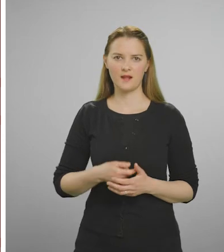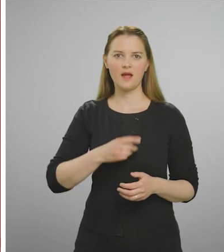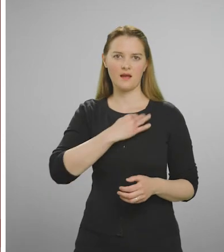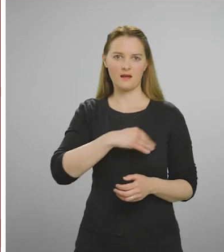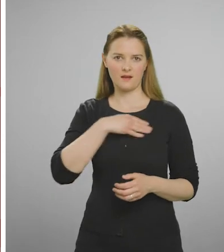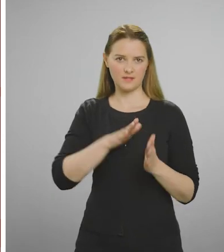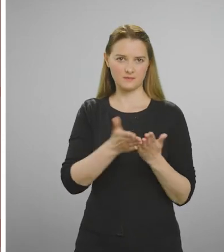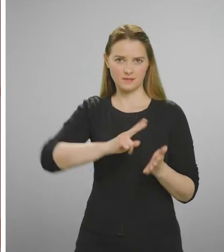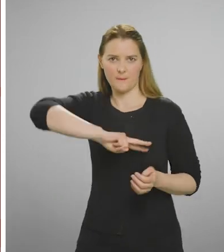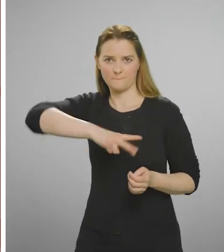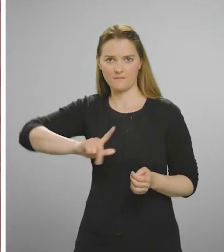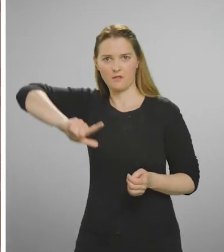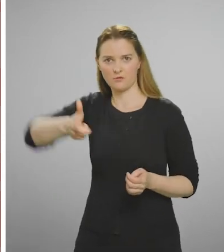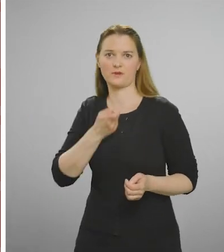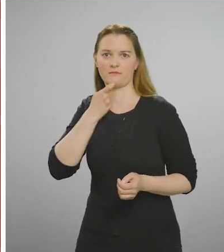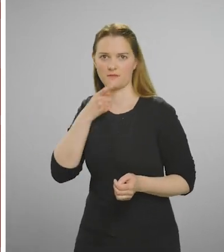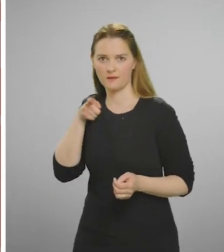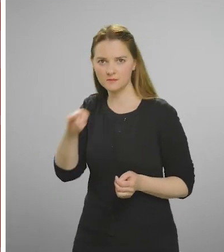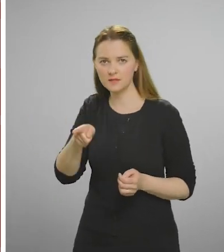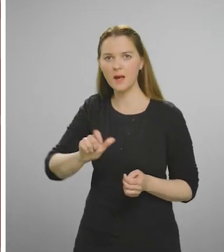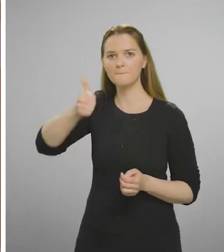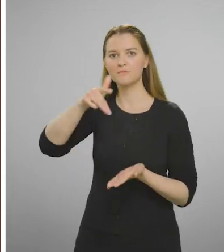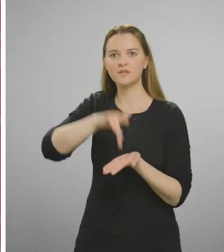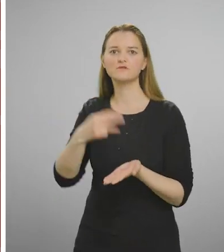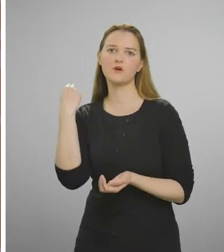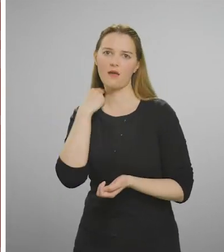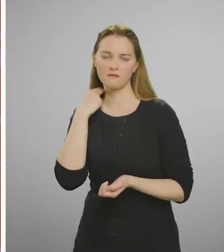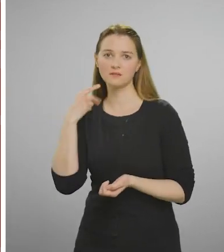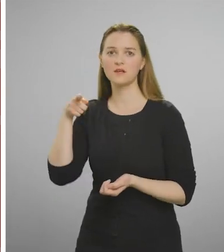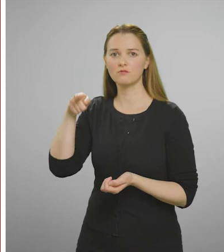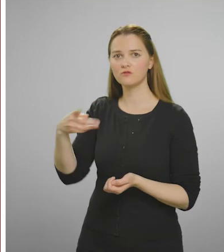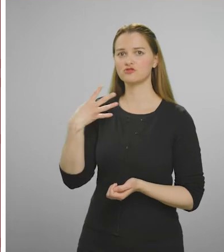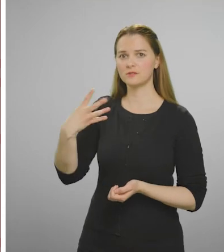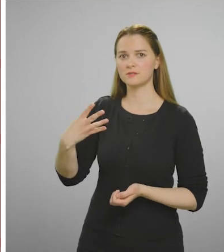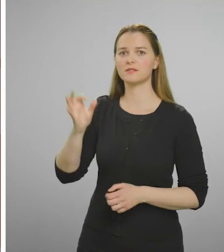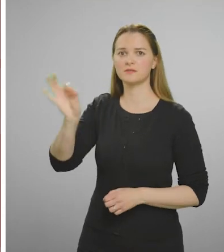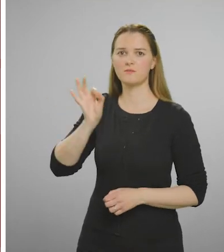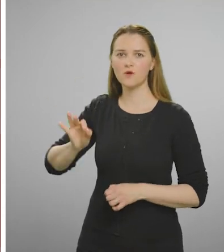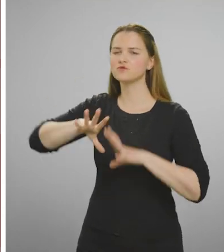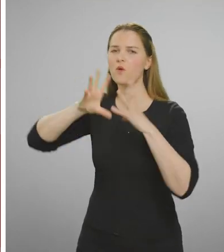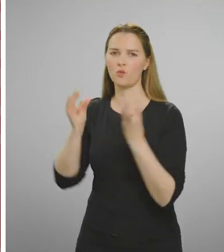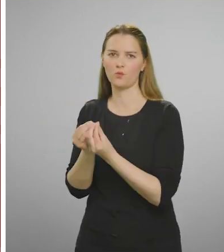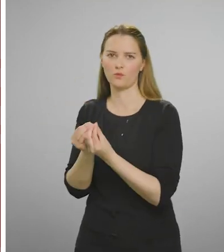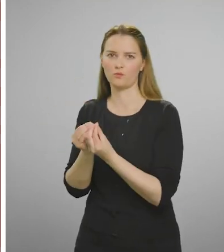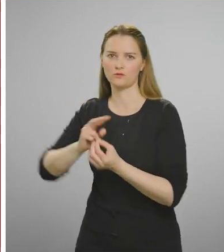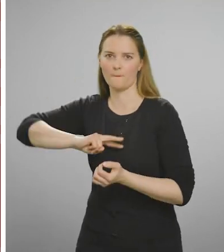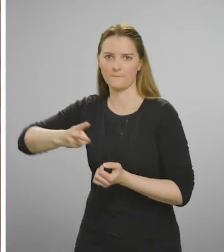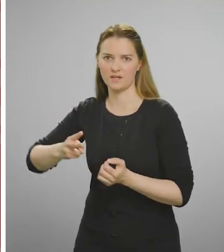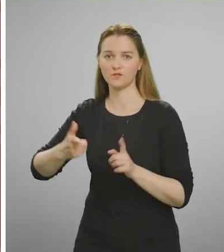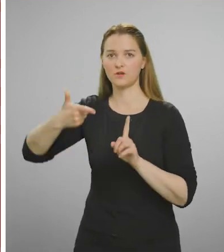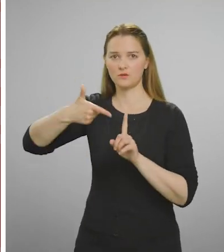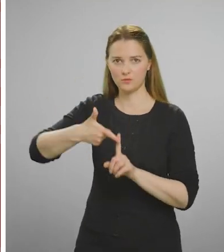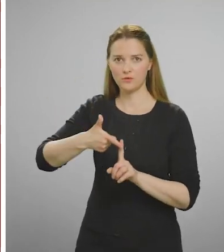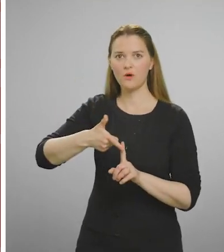U prijevodima hrvatskih djela na druge jezike u izdanjima naših nakladnika prednjači engleski, koji čini gotovo